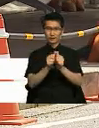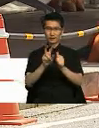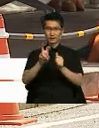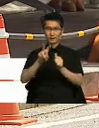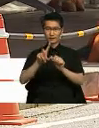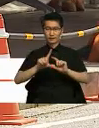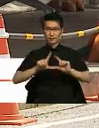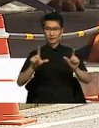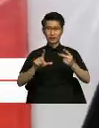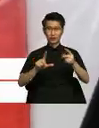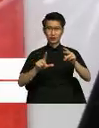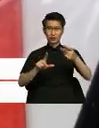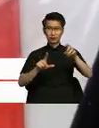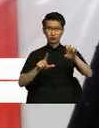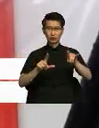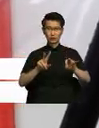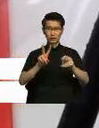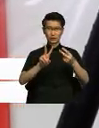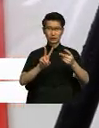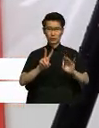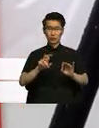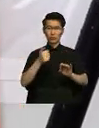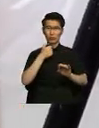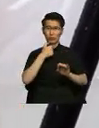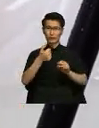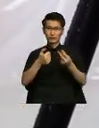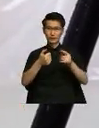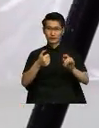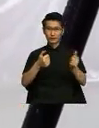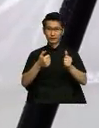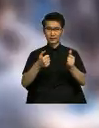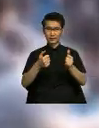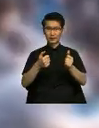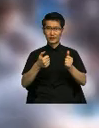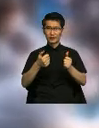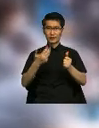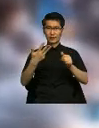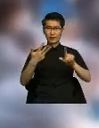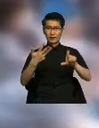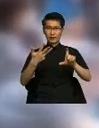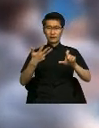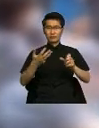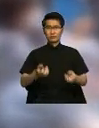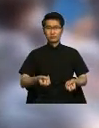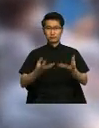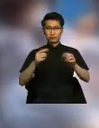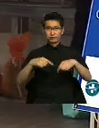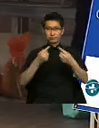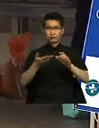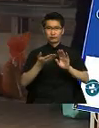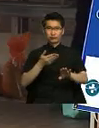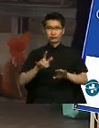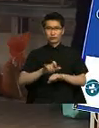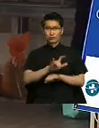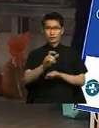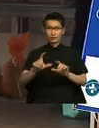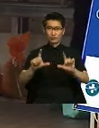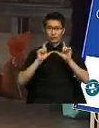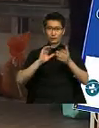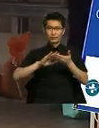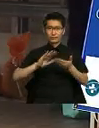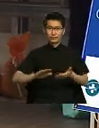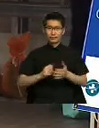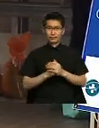덕풍 2동 해고 좋아하는 50대 남성 1명이 각각 8위로 광화문 집회에 참가한 뒤 코라 이고 확진